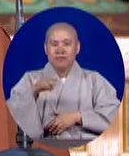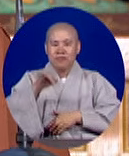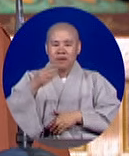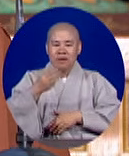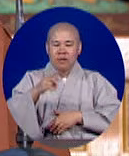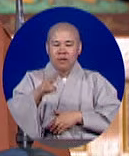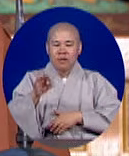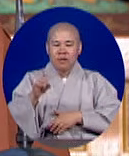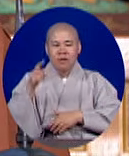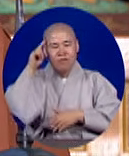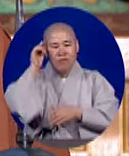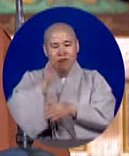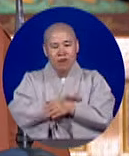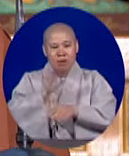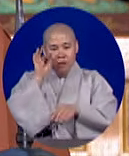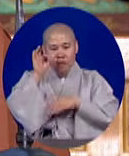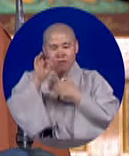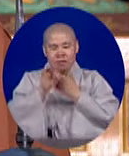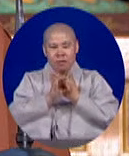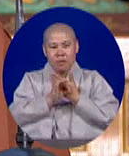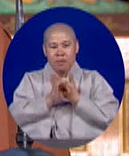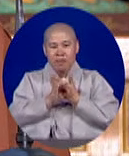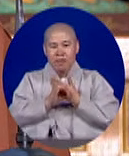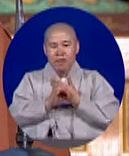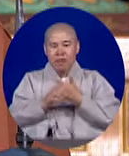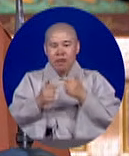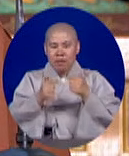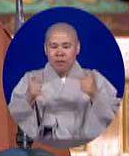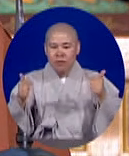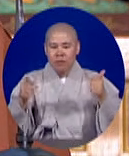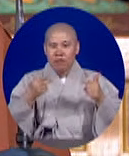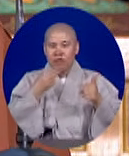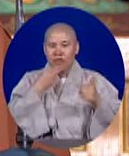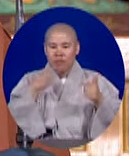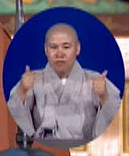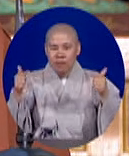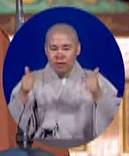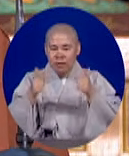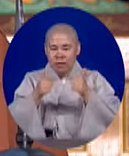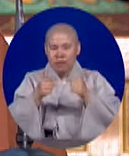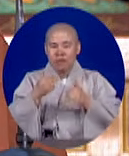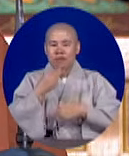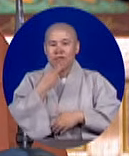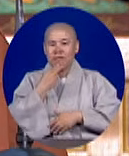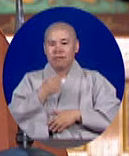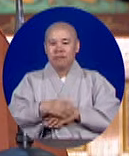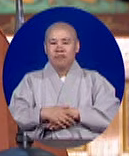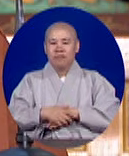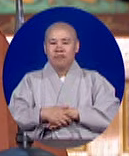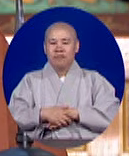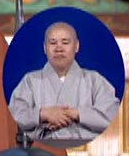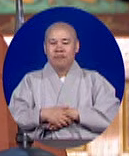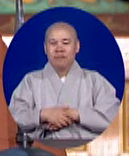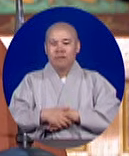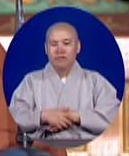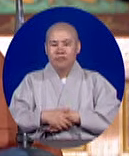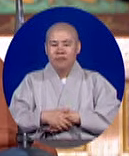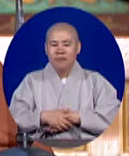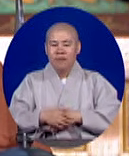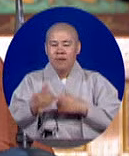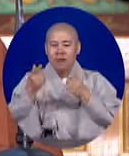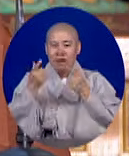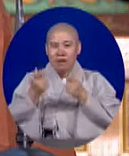실상반야를 또 보게 되면 불어나는 것도 없고 줄어드는 것도 없다. 이제